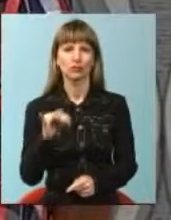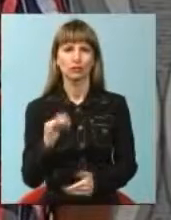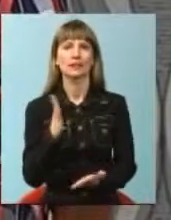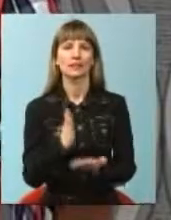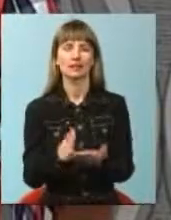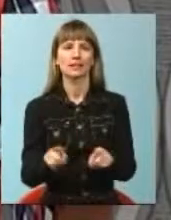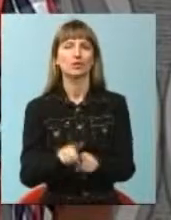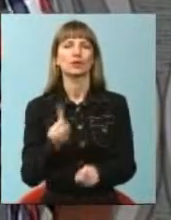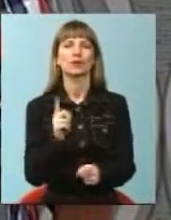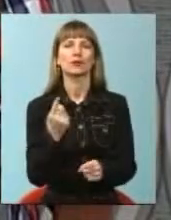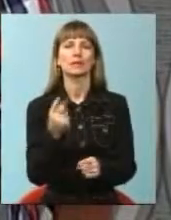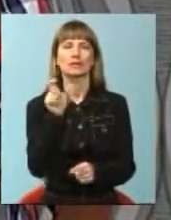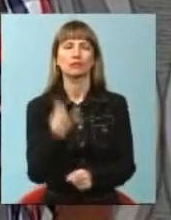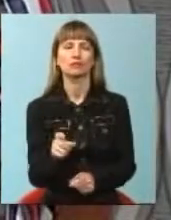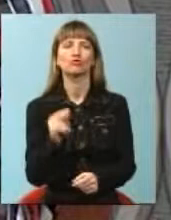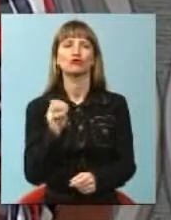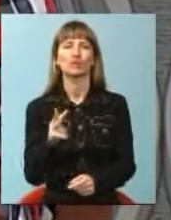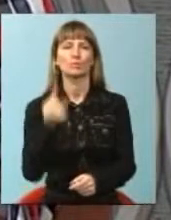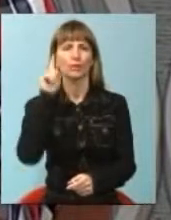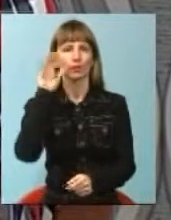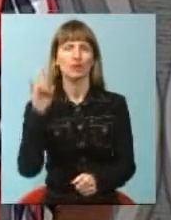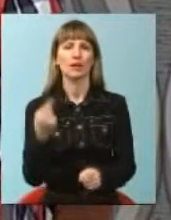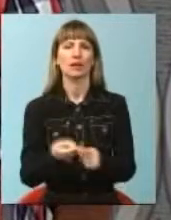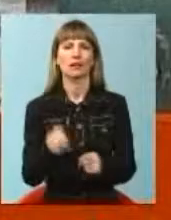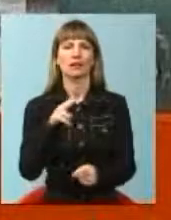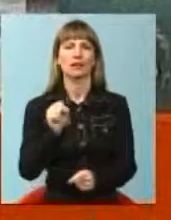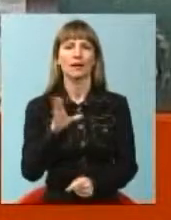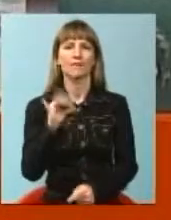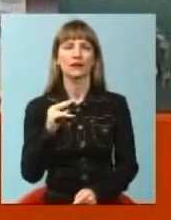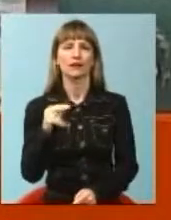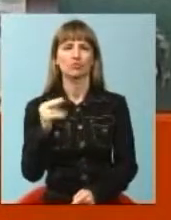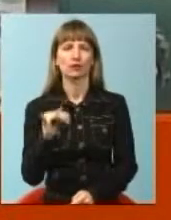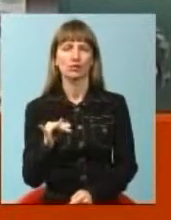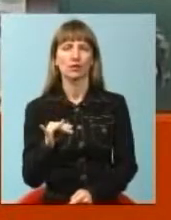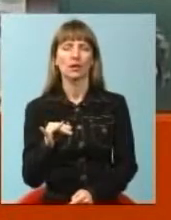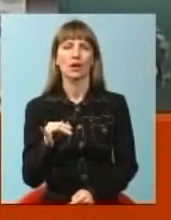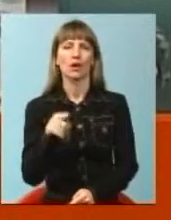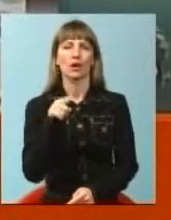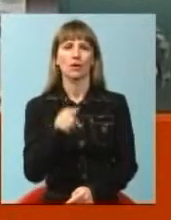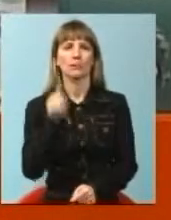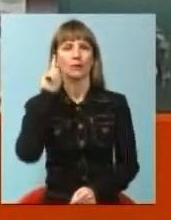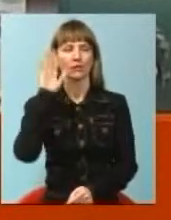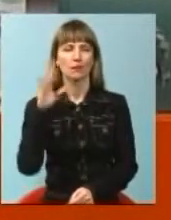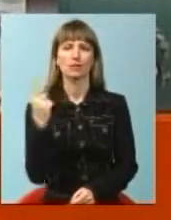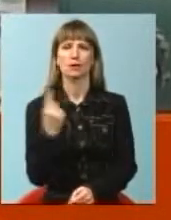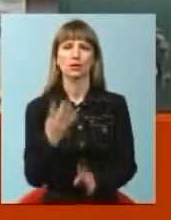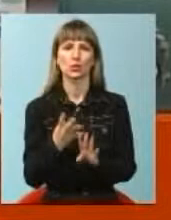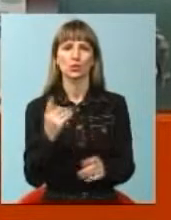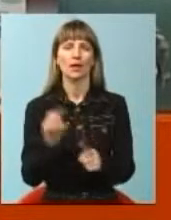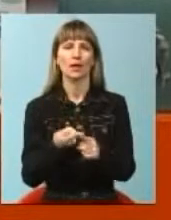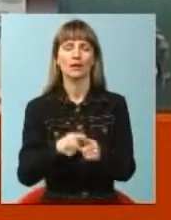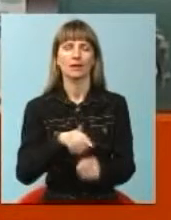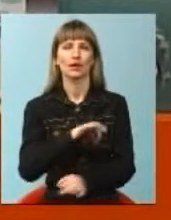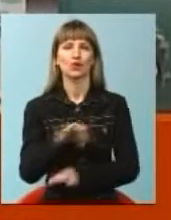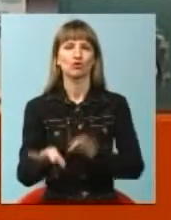такий? Що це за людина і чим він прославився, цей Леонардо да Вінчі? Леонардо да Вінчі – це, у першу чергу,